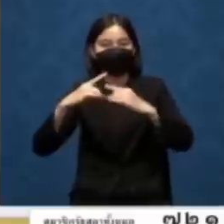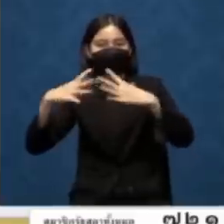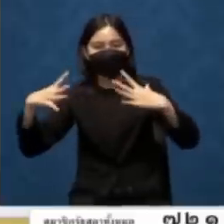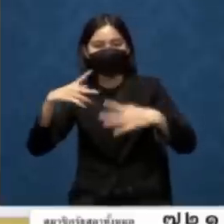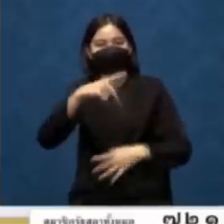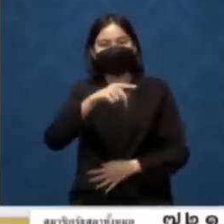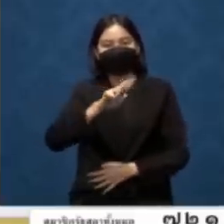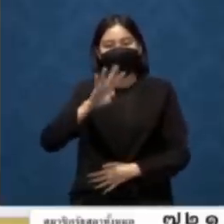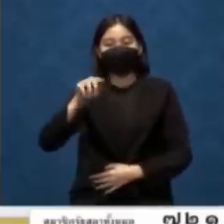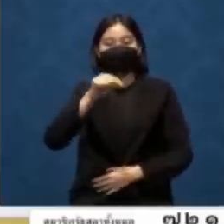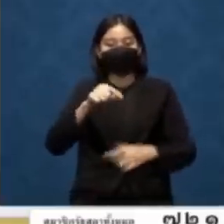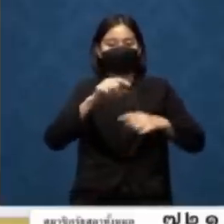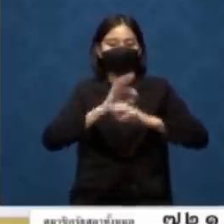ityพ.